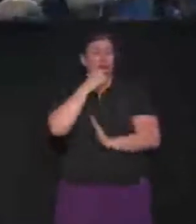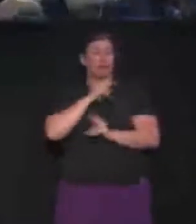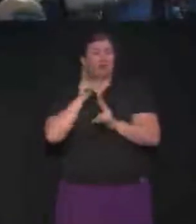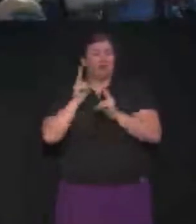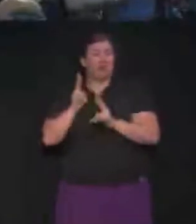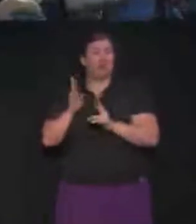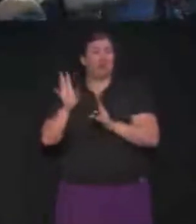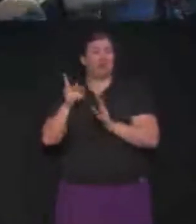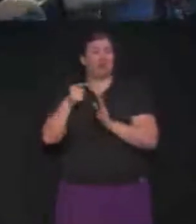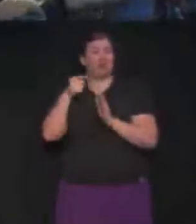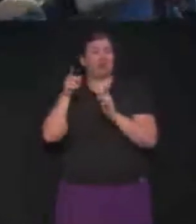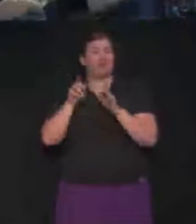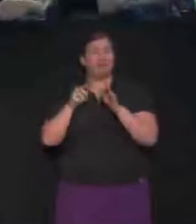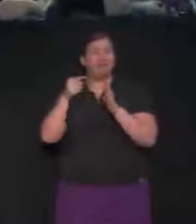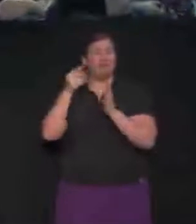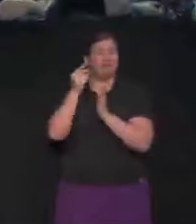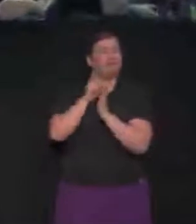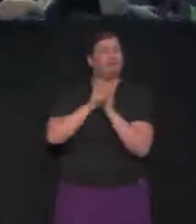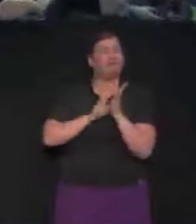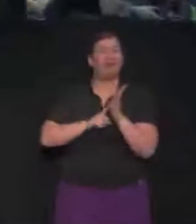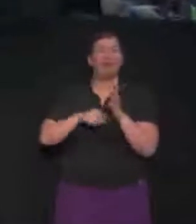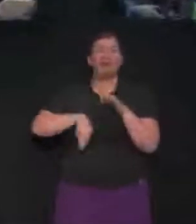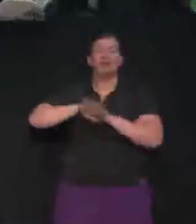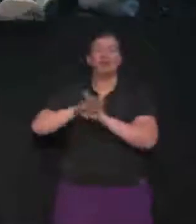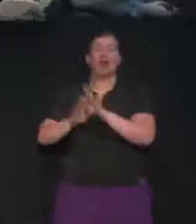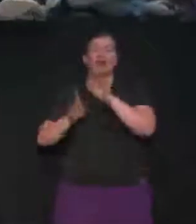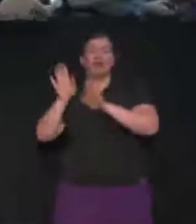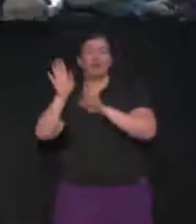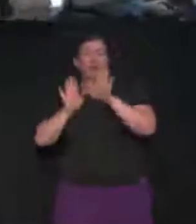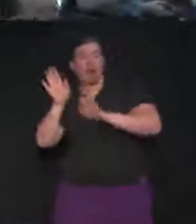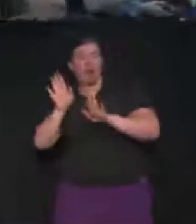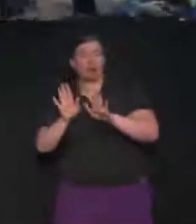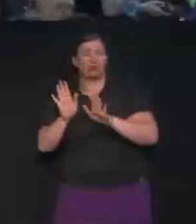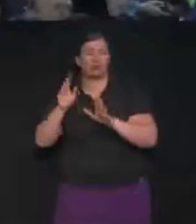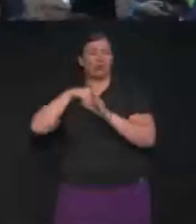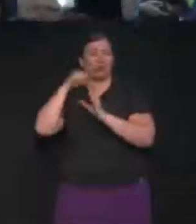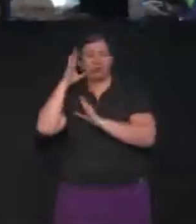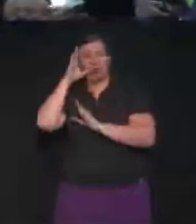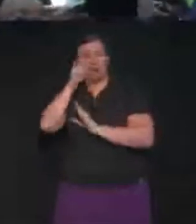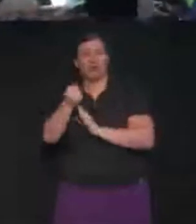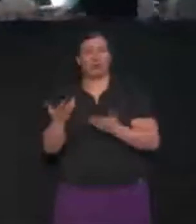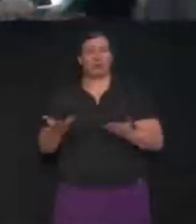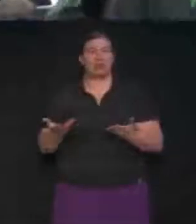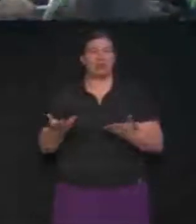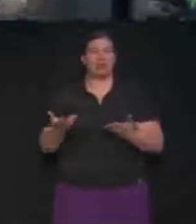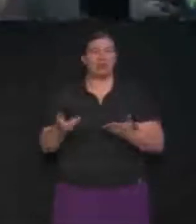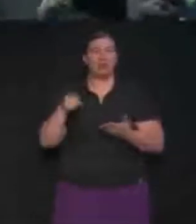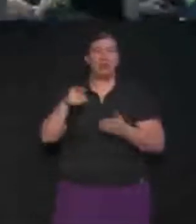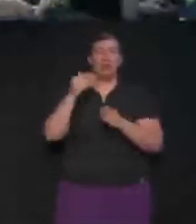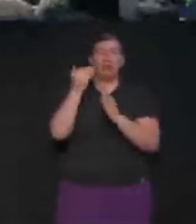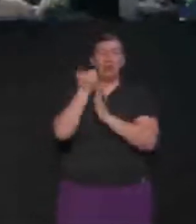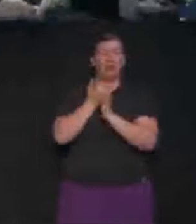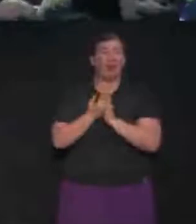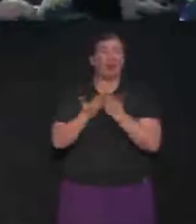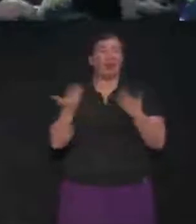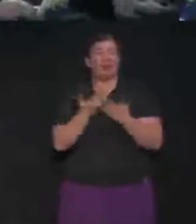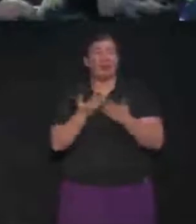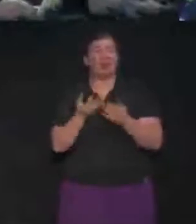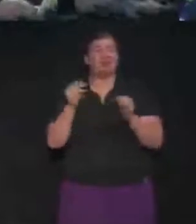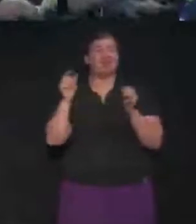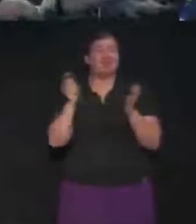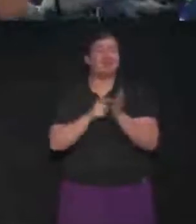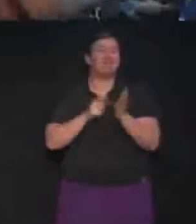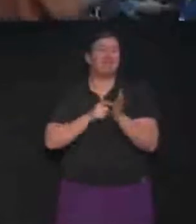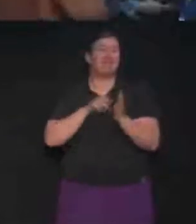dass sie demokratisch sind dass wir sie nachvollziehen können die Regeln dafür die Mindestanforderungen für demokratische Abstimmung sollten wir in die